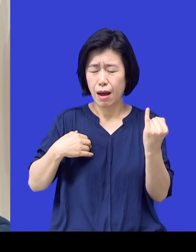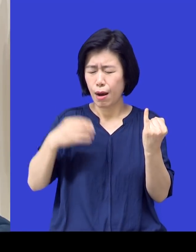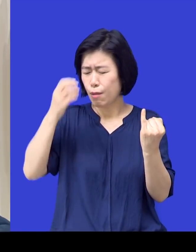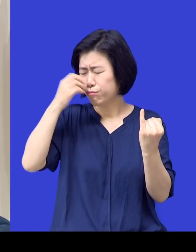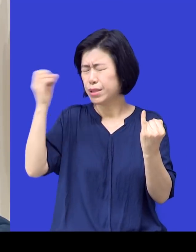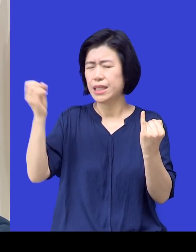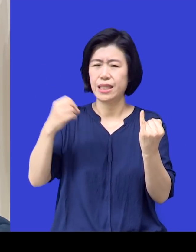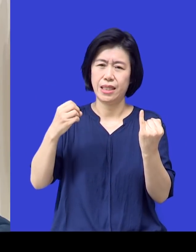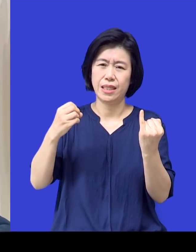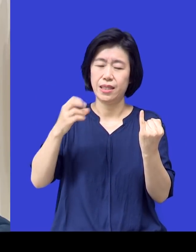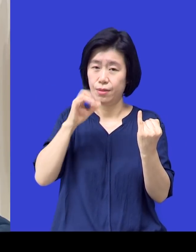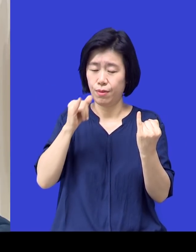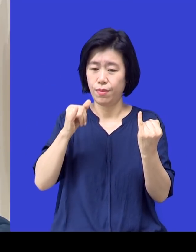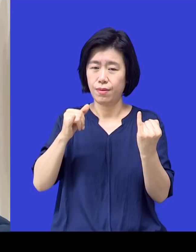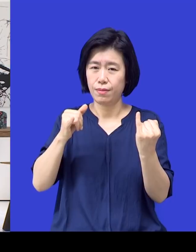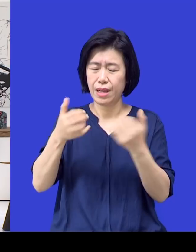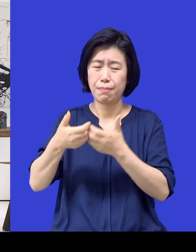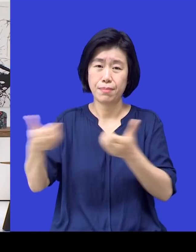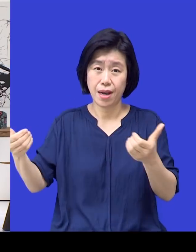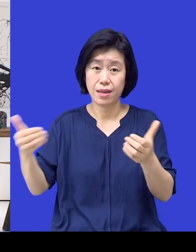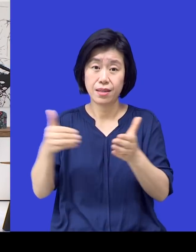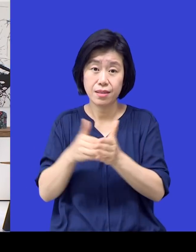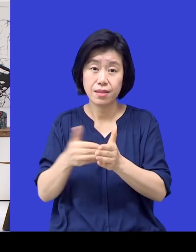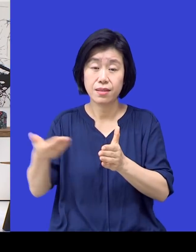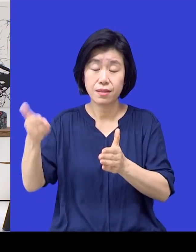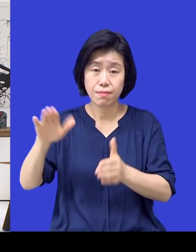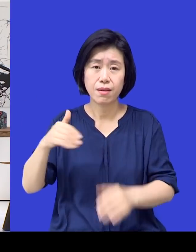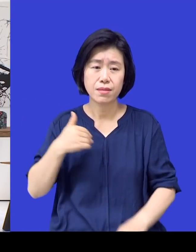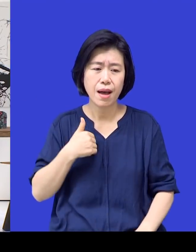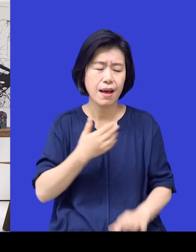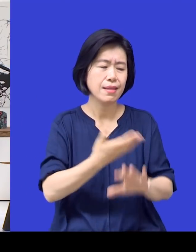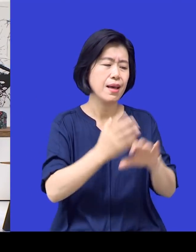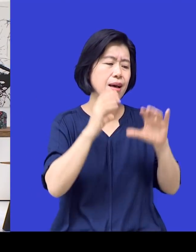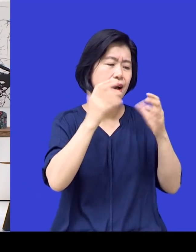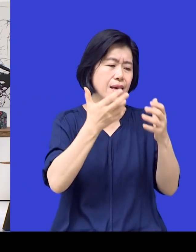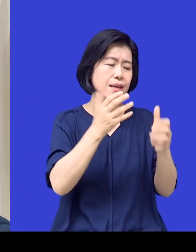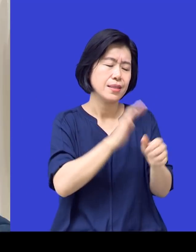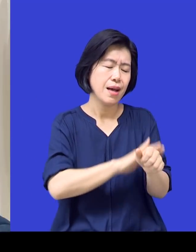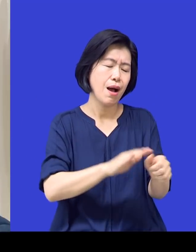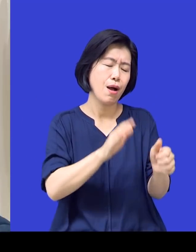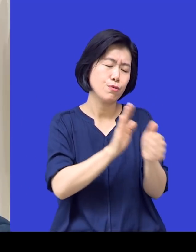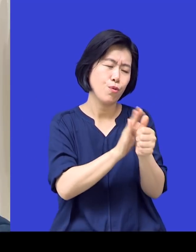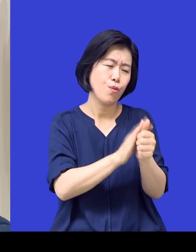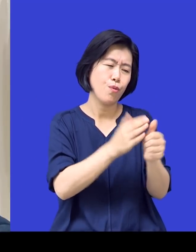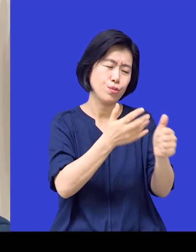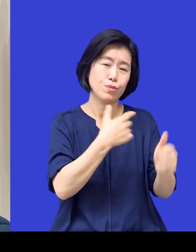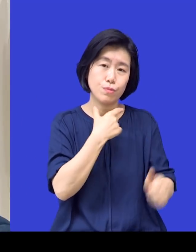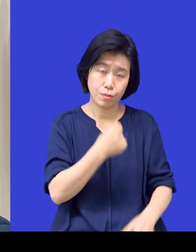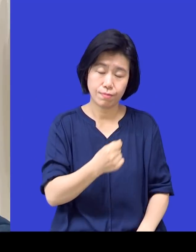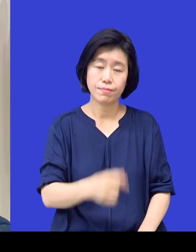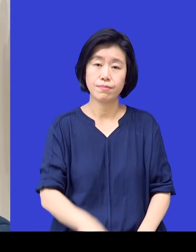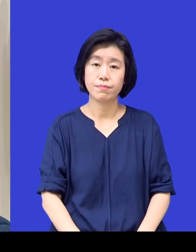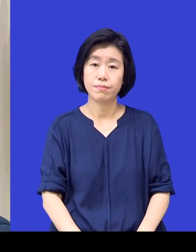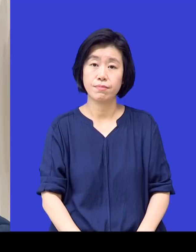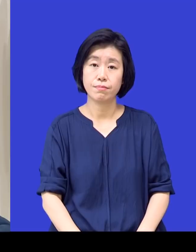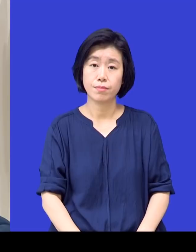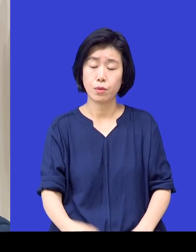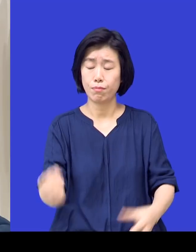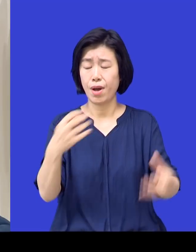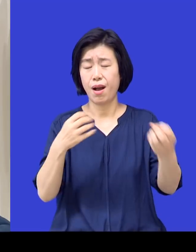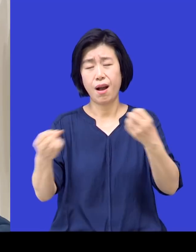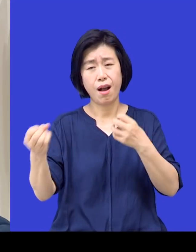돕겠다는 마음으로 열심히 일하겠습니다. 이런 분들이 굉장히 많아요. 예. 그래서 아주 이런 분들의